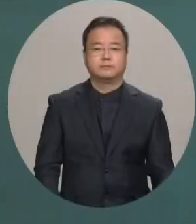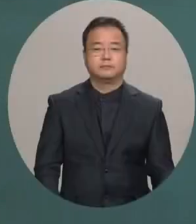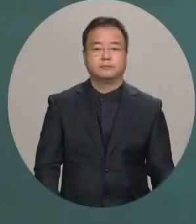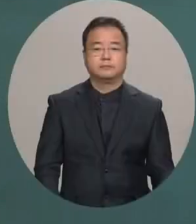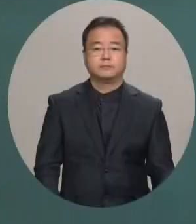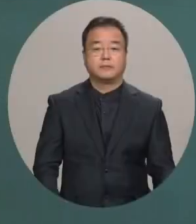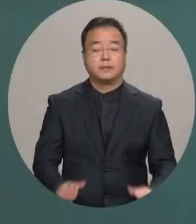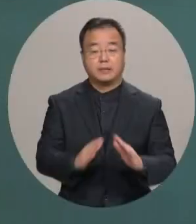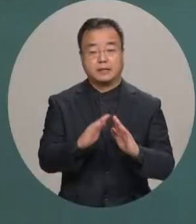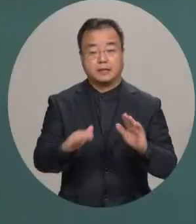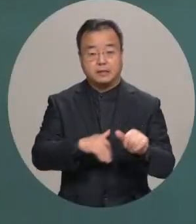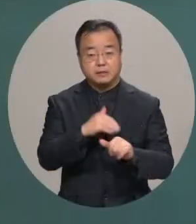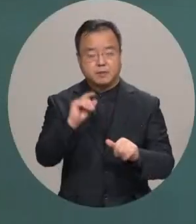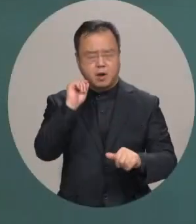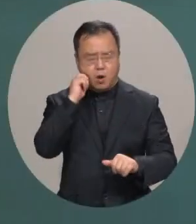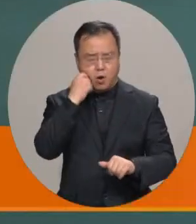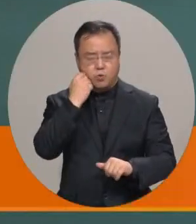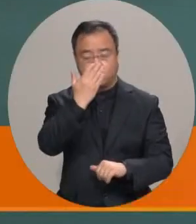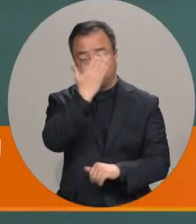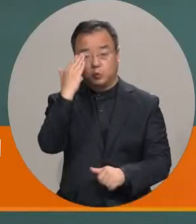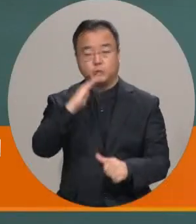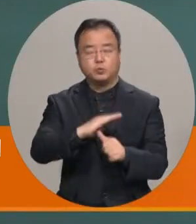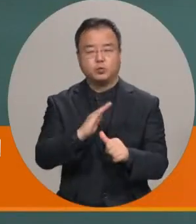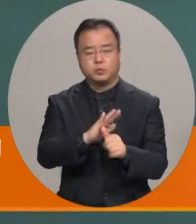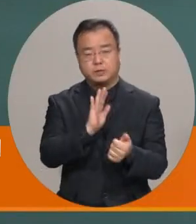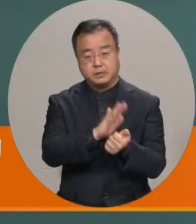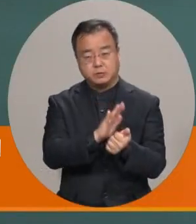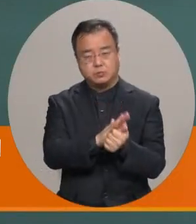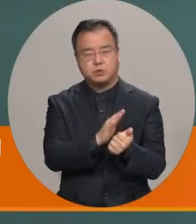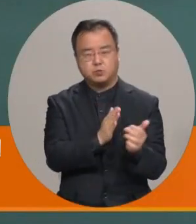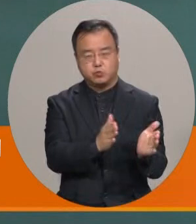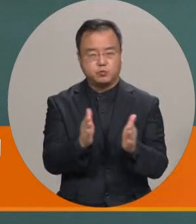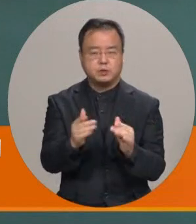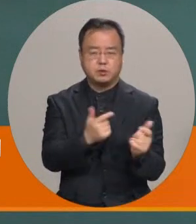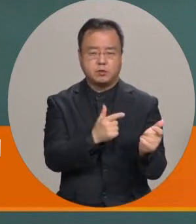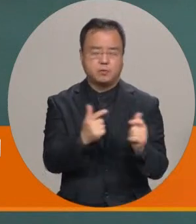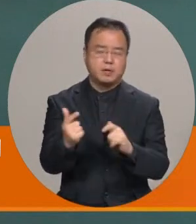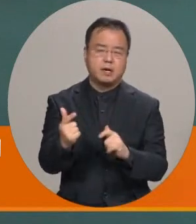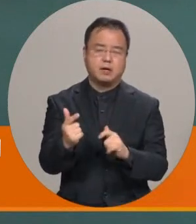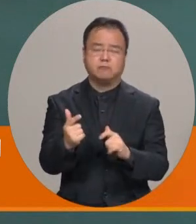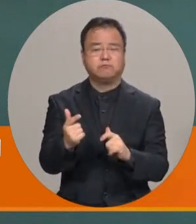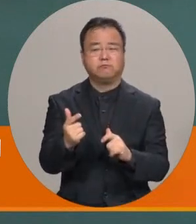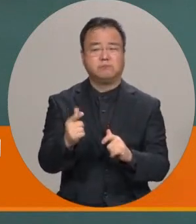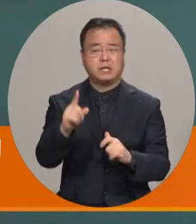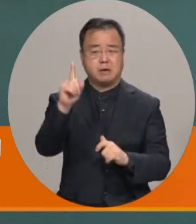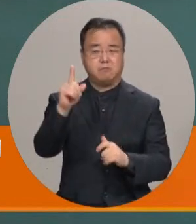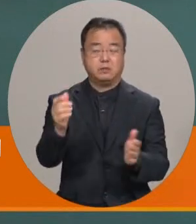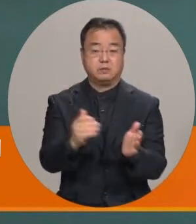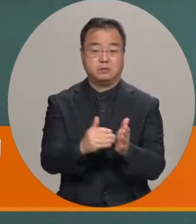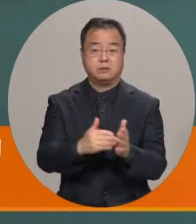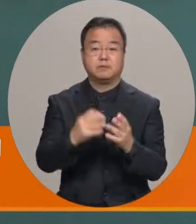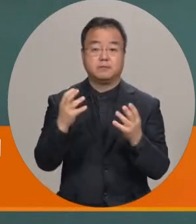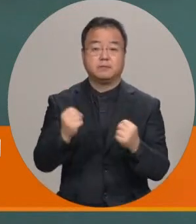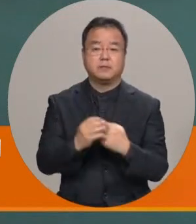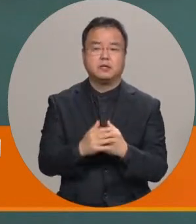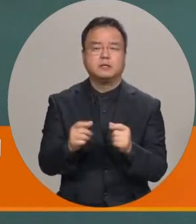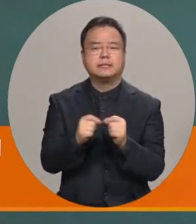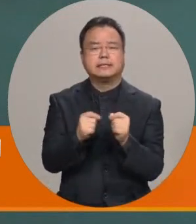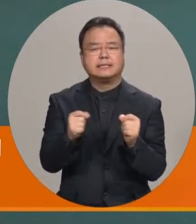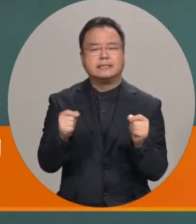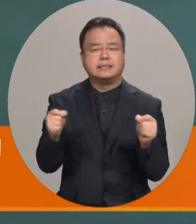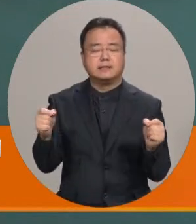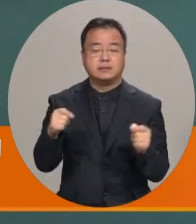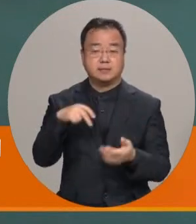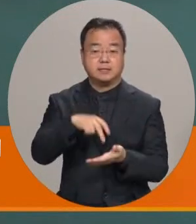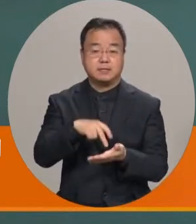취약계층 청소년을 위해서 다양한 지원이 마련되고 있지만 일회성에 그칠 때가 적지 않죠. 보다 장기적인